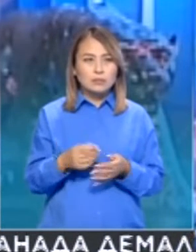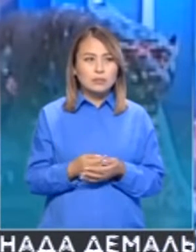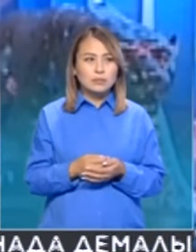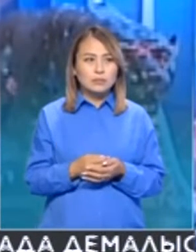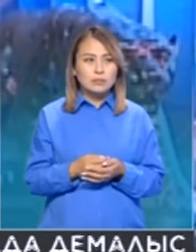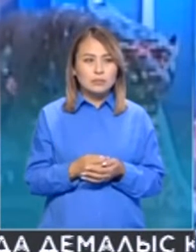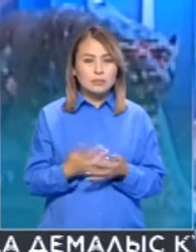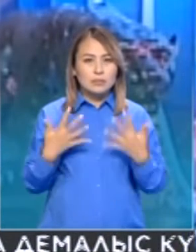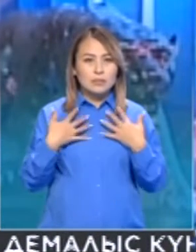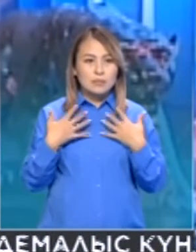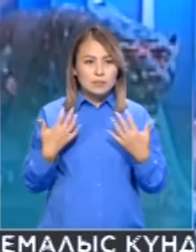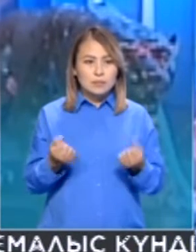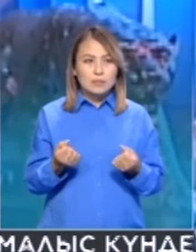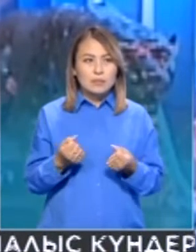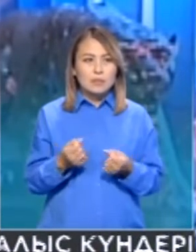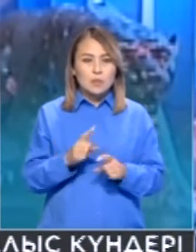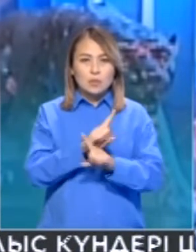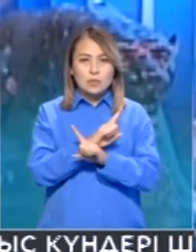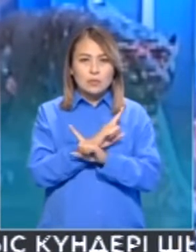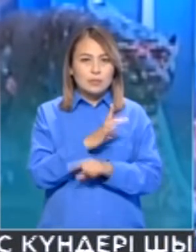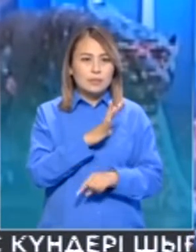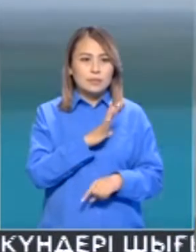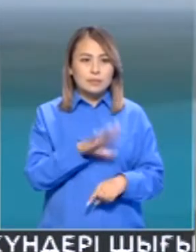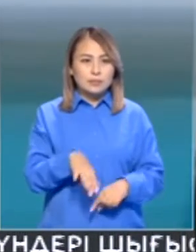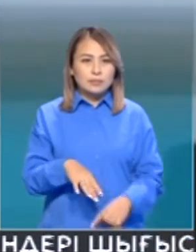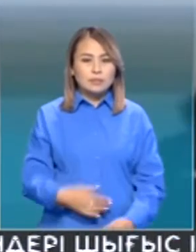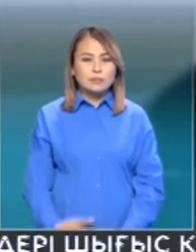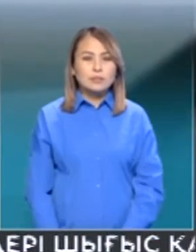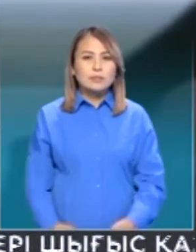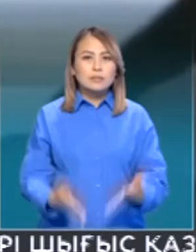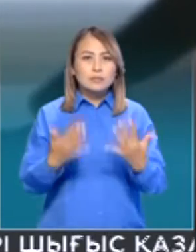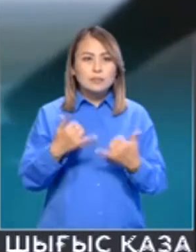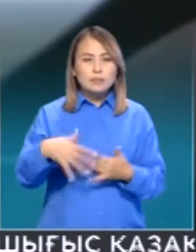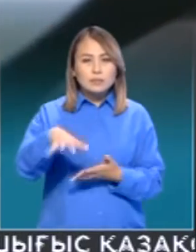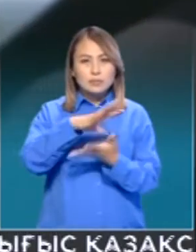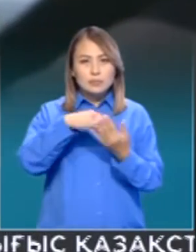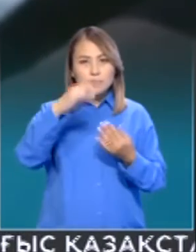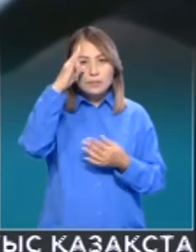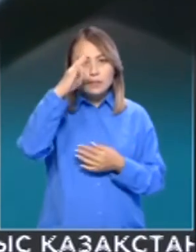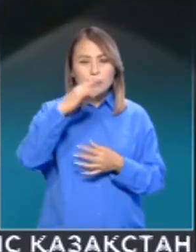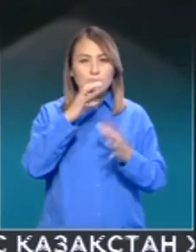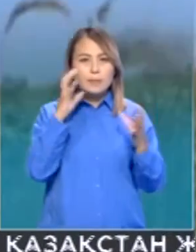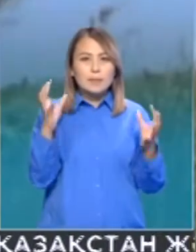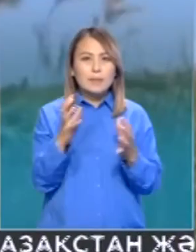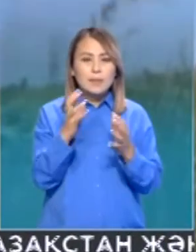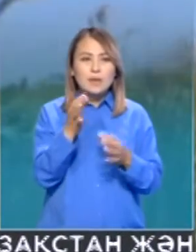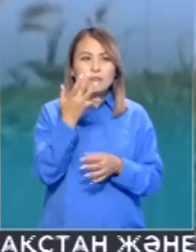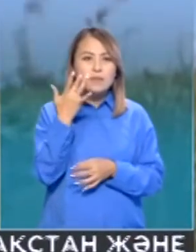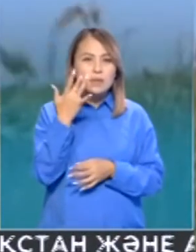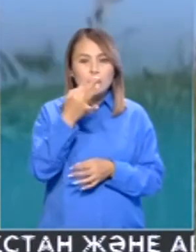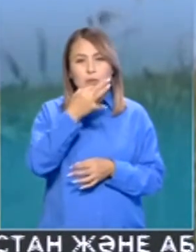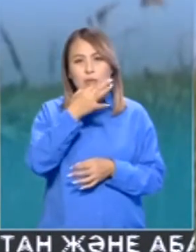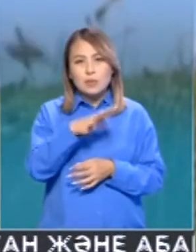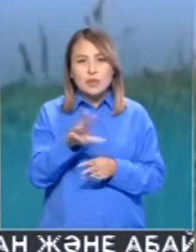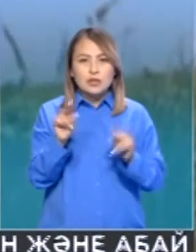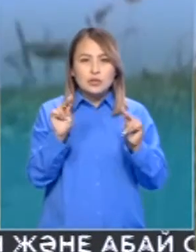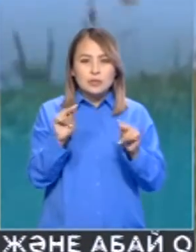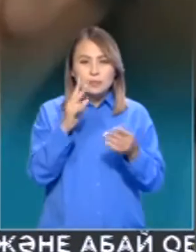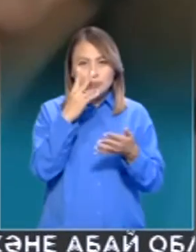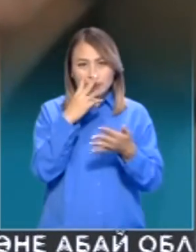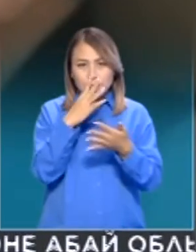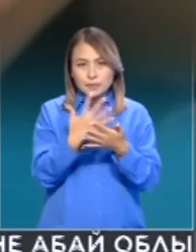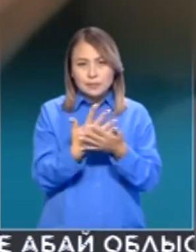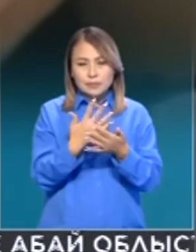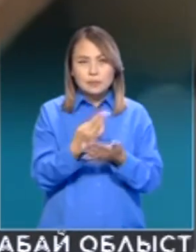аман қалып, өлме әйтуір тұра қалып бұрын содан. Бар қазақтың бағына болар сірә. Қашанда ақиқаттың алдаспаны болған